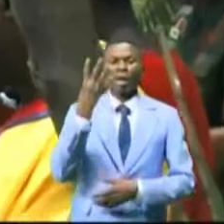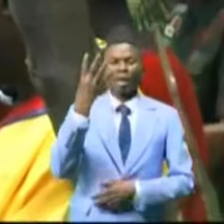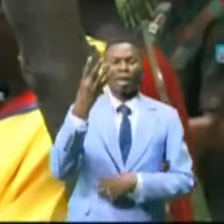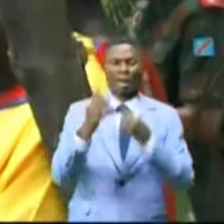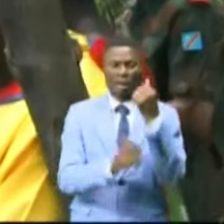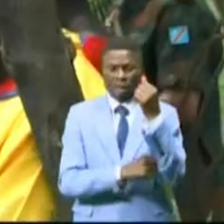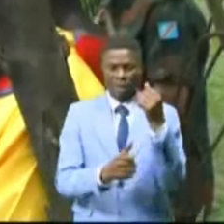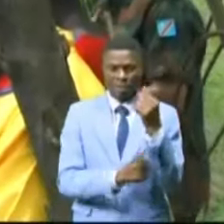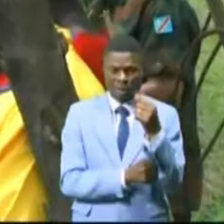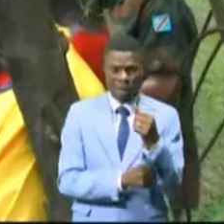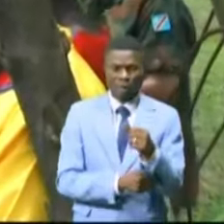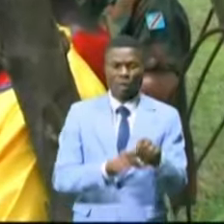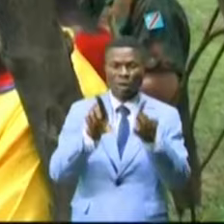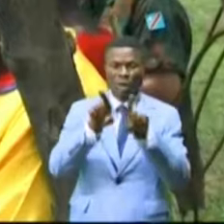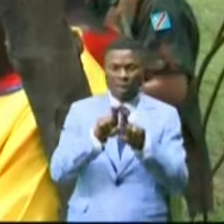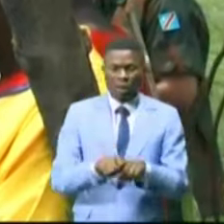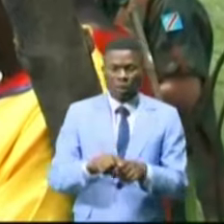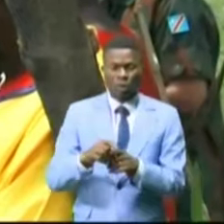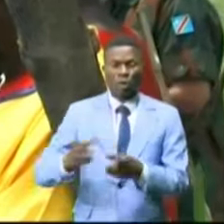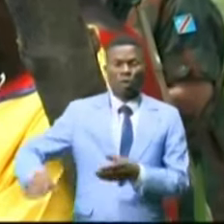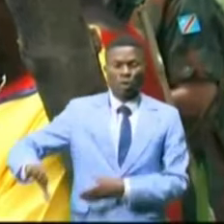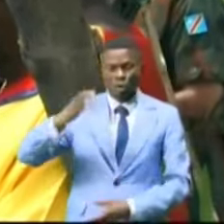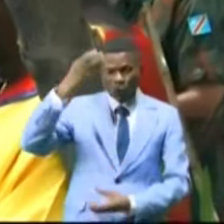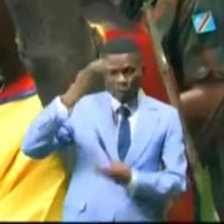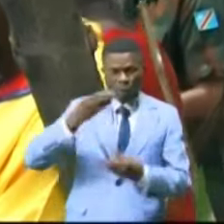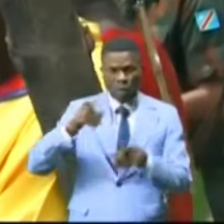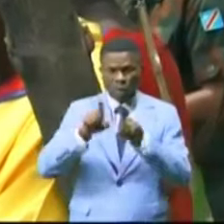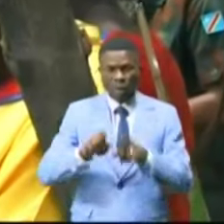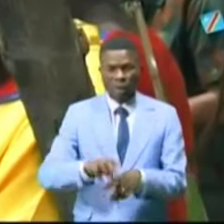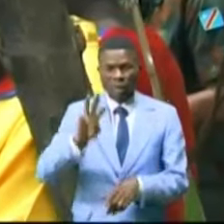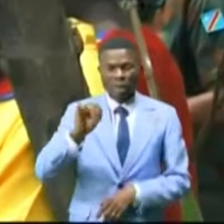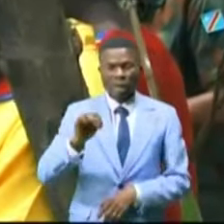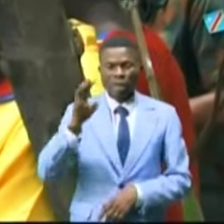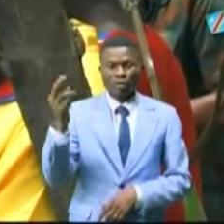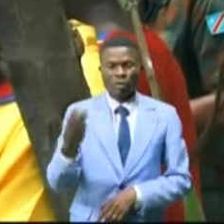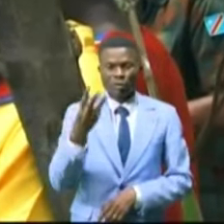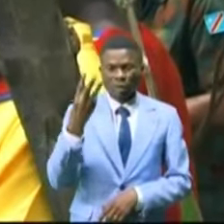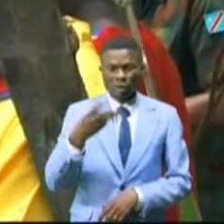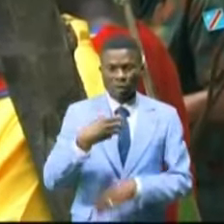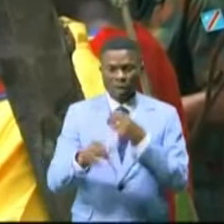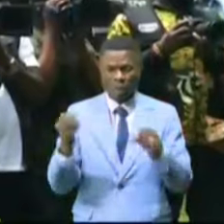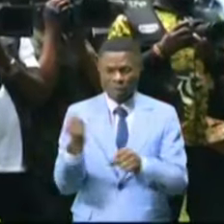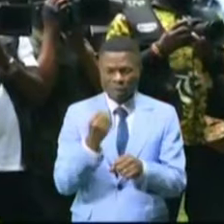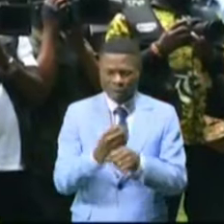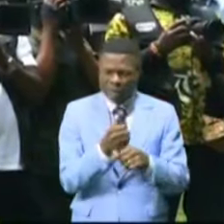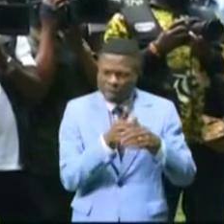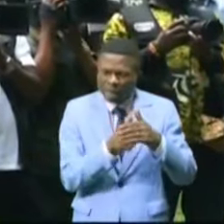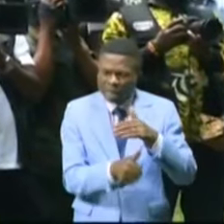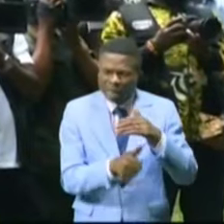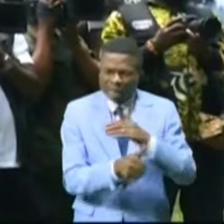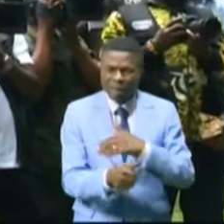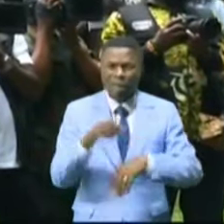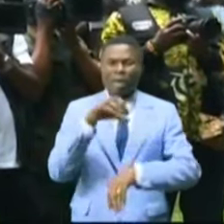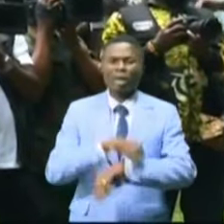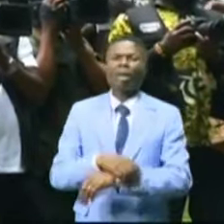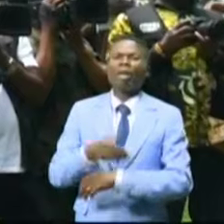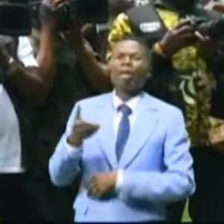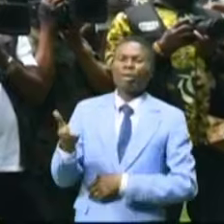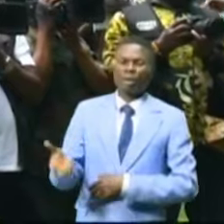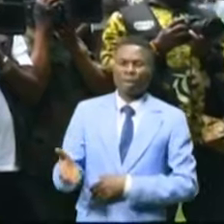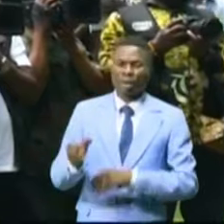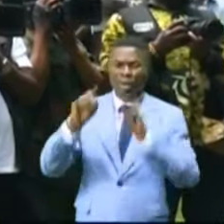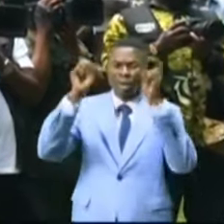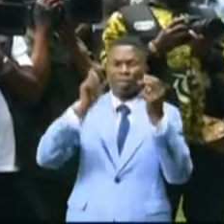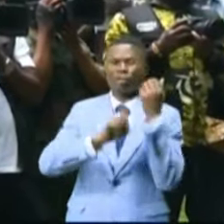des Rwandais et des terroristes RDF M23 exerçant des actions d'espionnage ont été appréhendés à